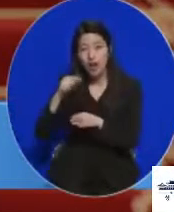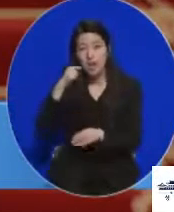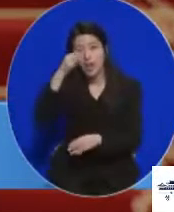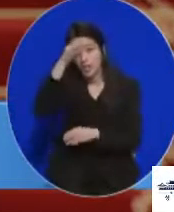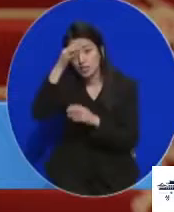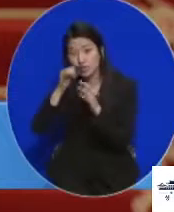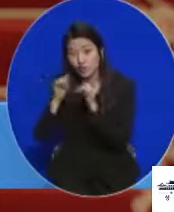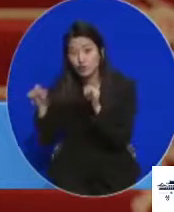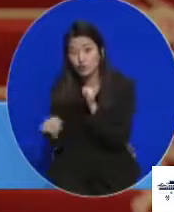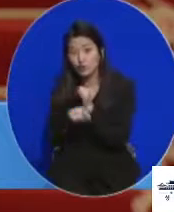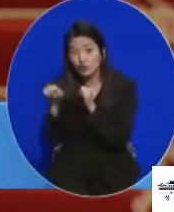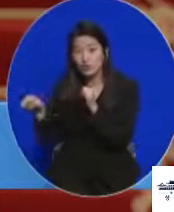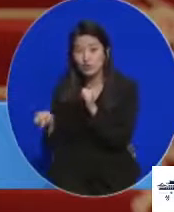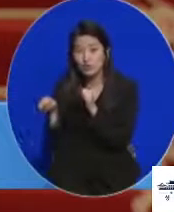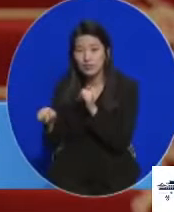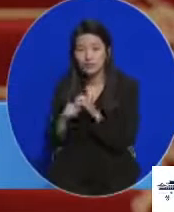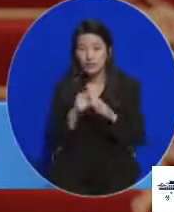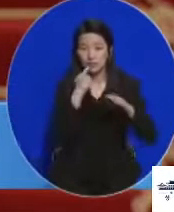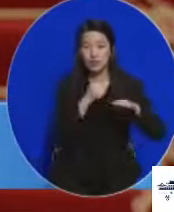주었습니다